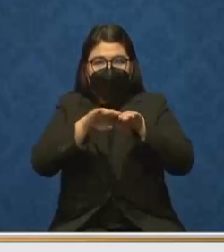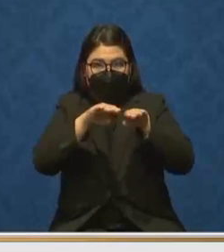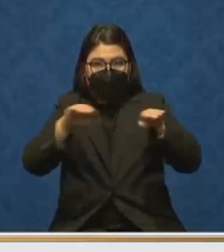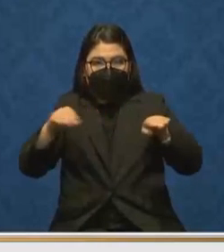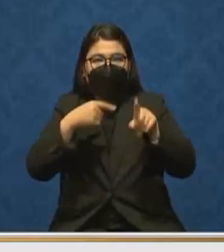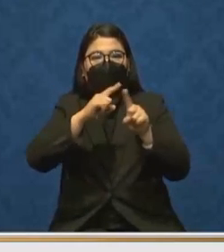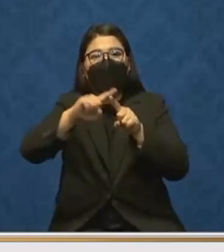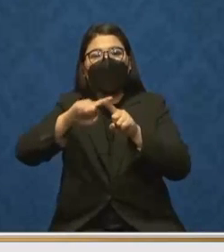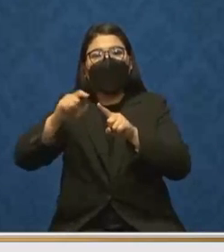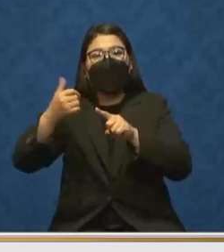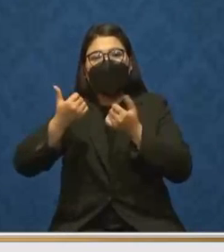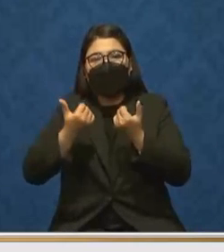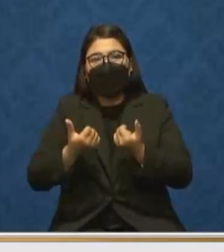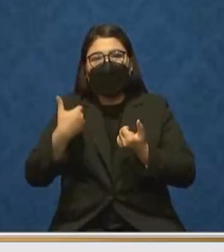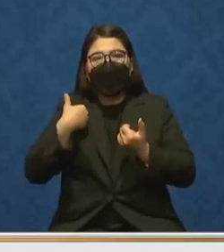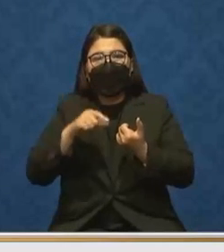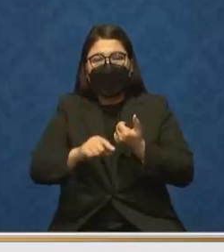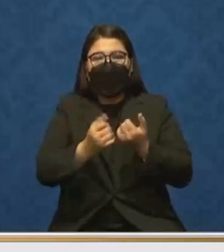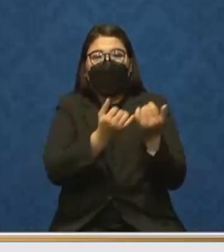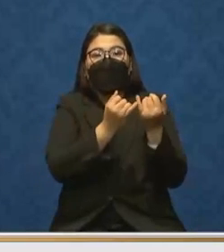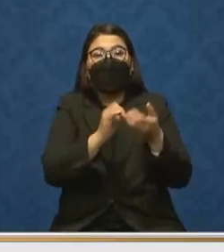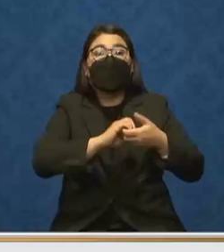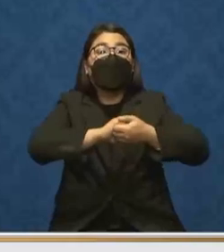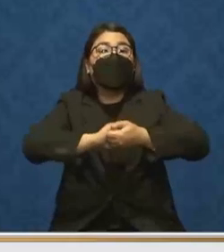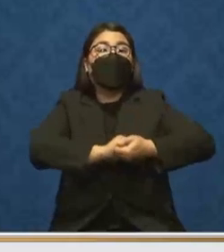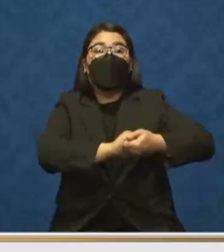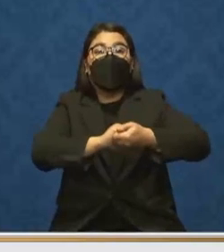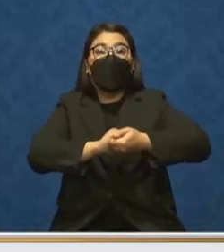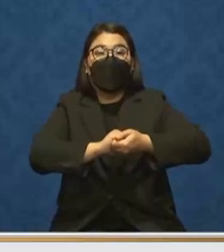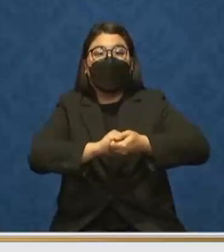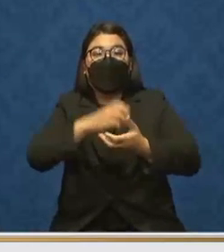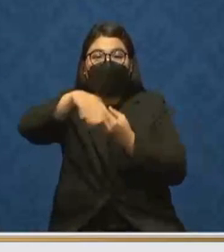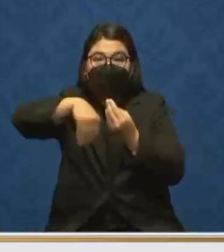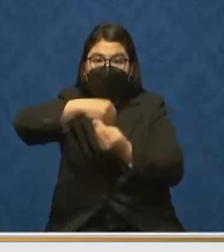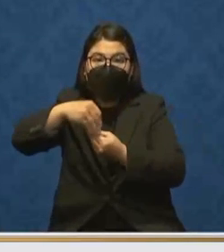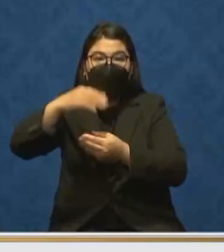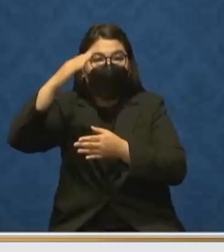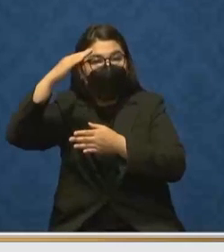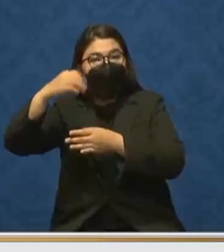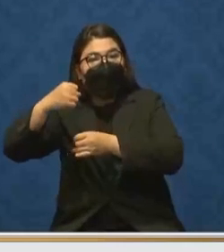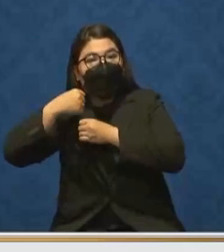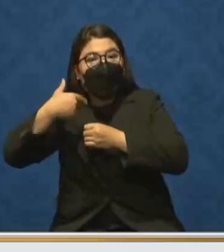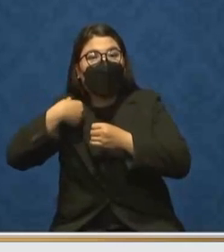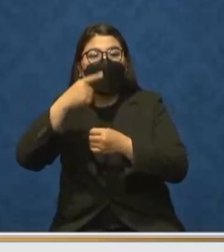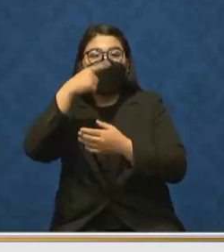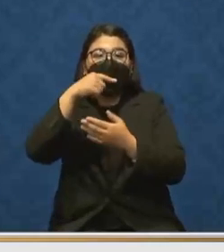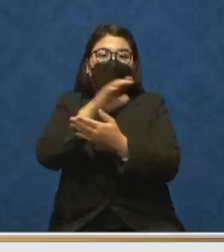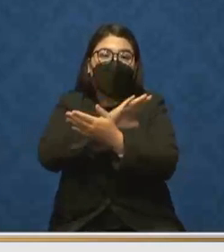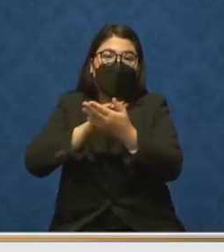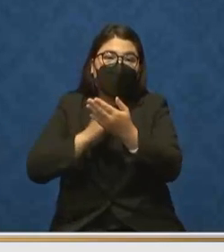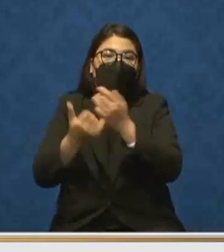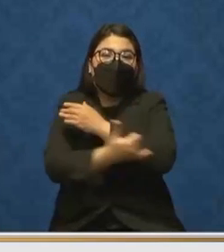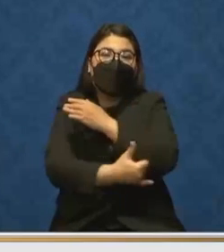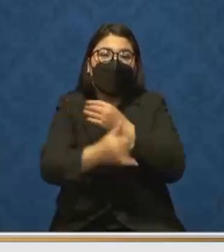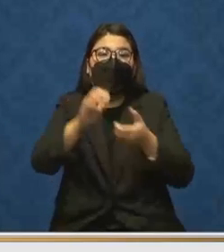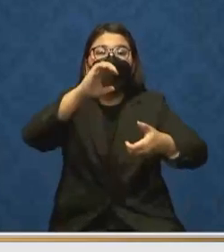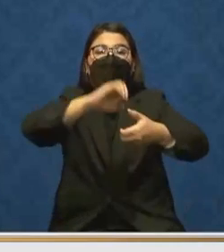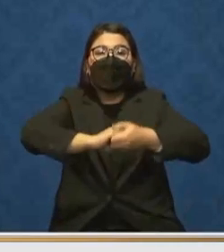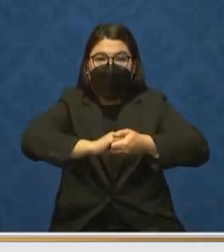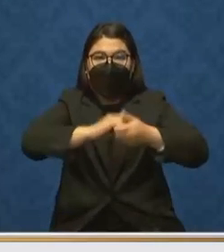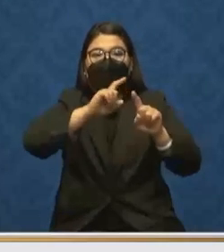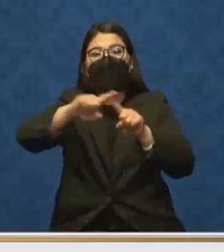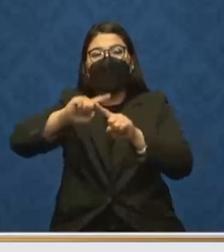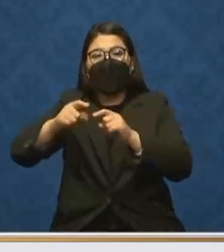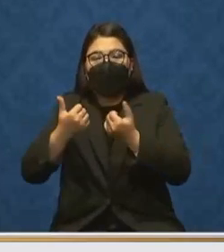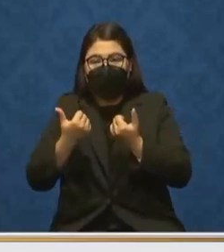ความสัมพันธ์และความร่วมมือทางเศรษฐกิจและทางทหารกับมิตรประเทศและองค์การระหว่างประเทศเสริมสร้างภาพลักษณ์และบทบ